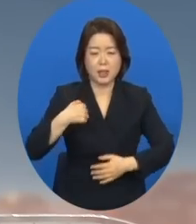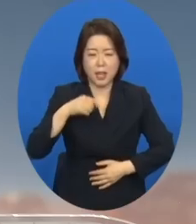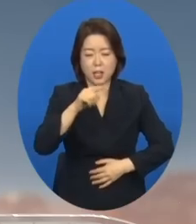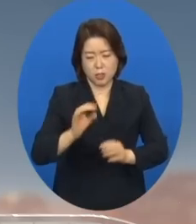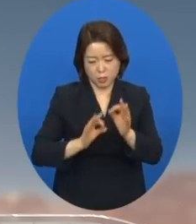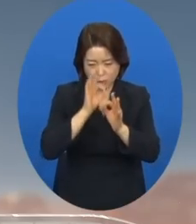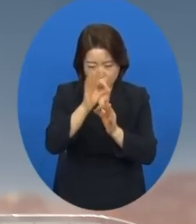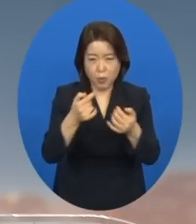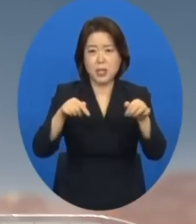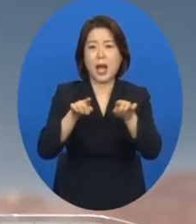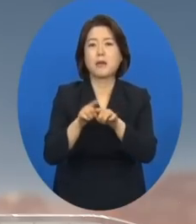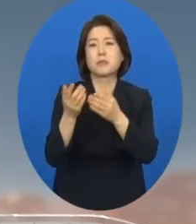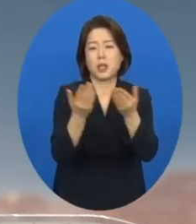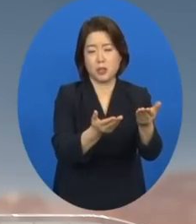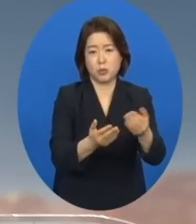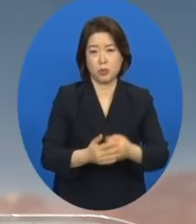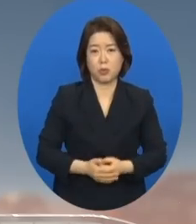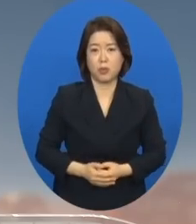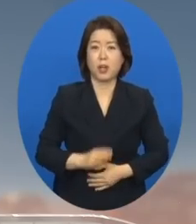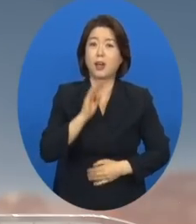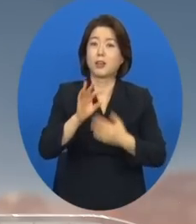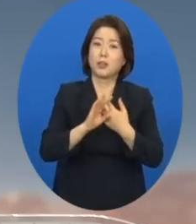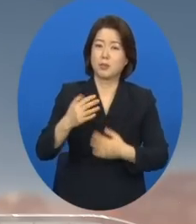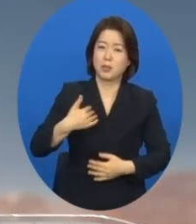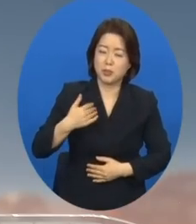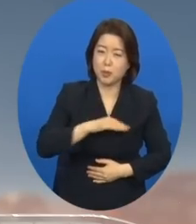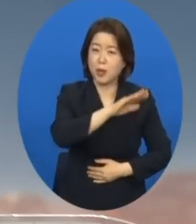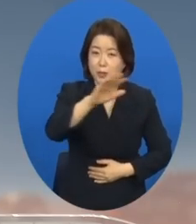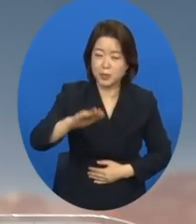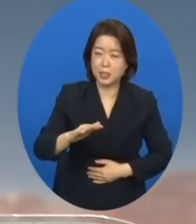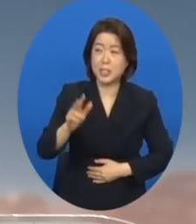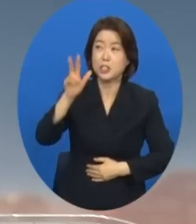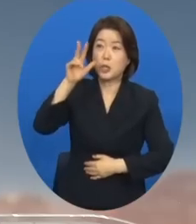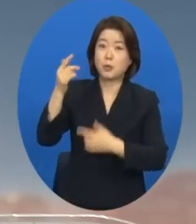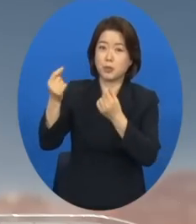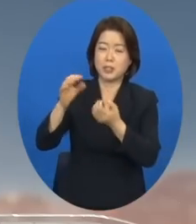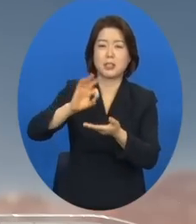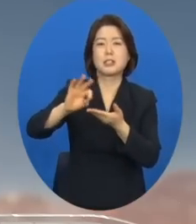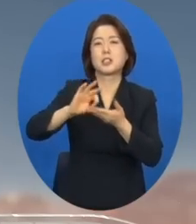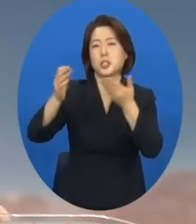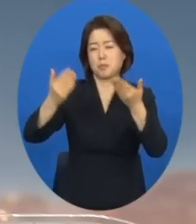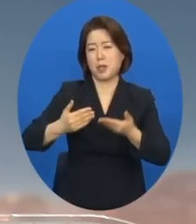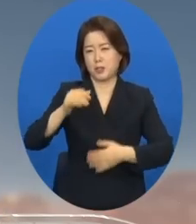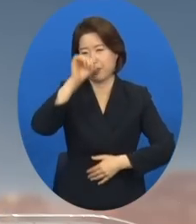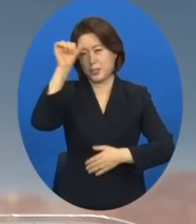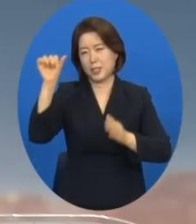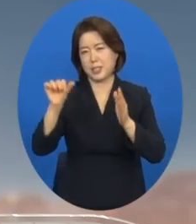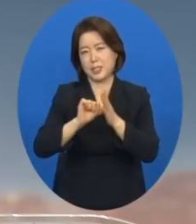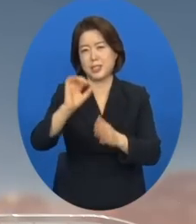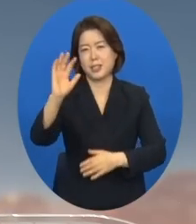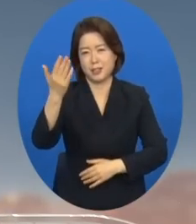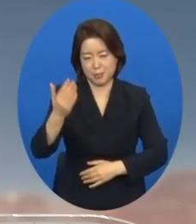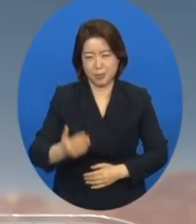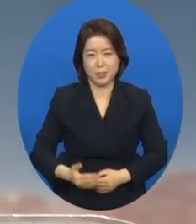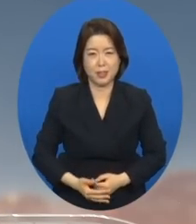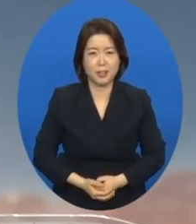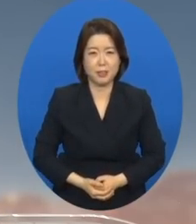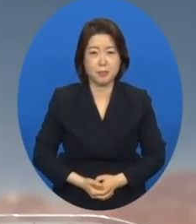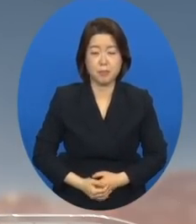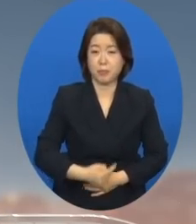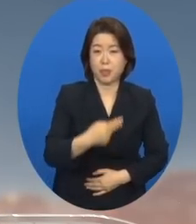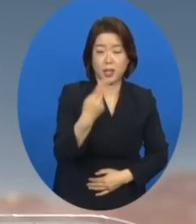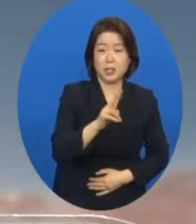것이다 그러면 저와 여러분도 여호수아 같이 쓰임 받을 수 있는 인생이 된다는 것입니다